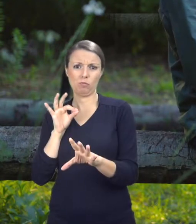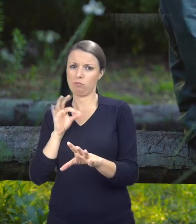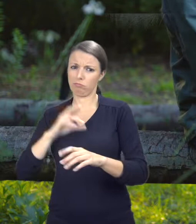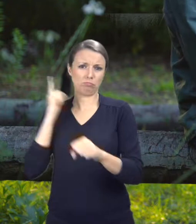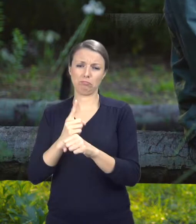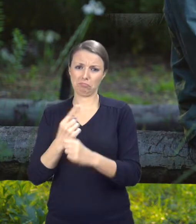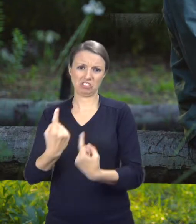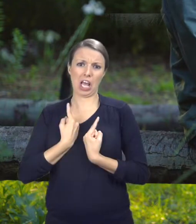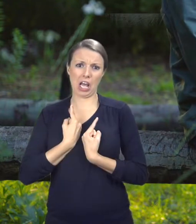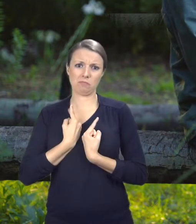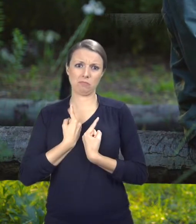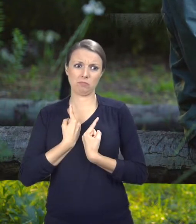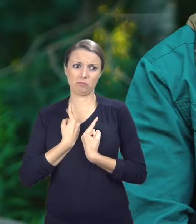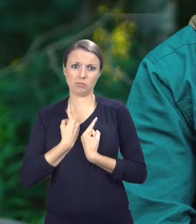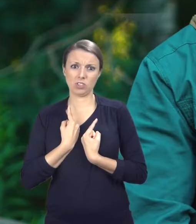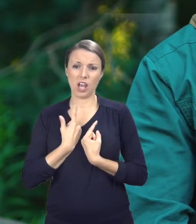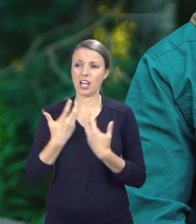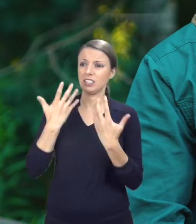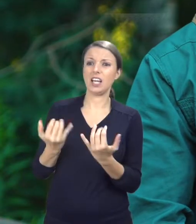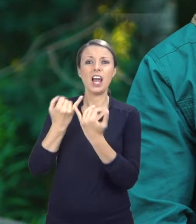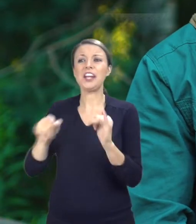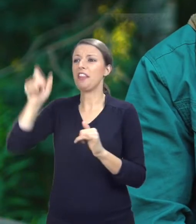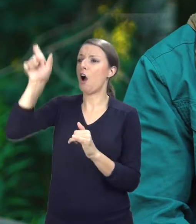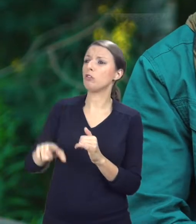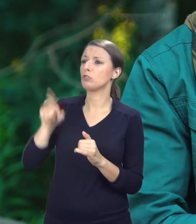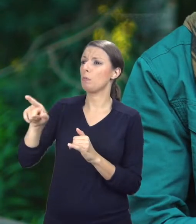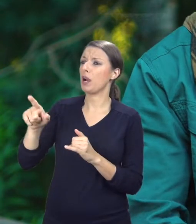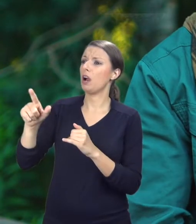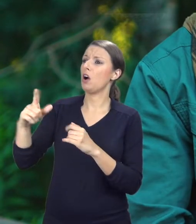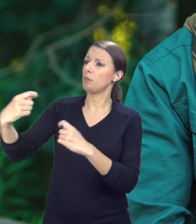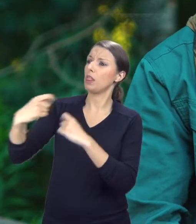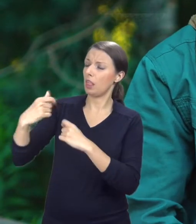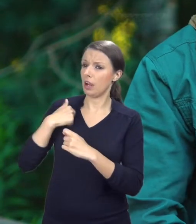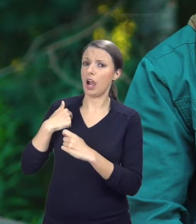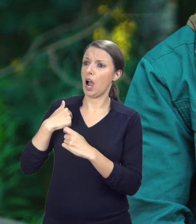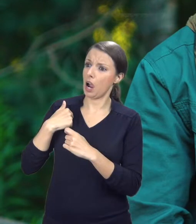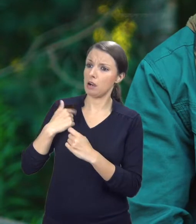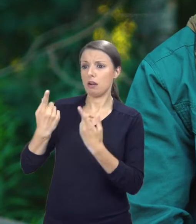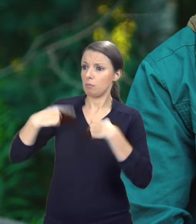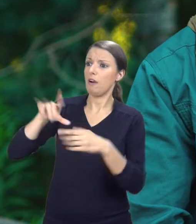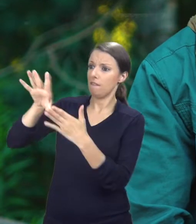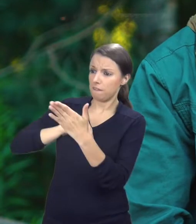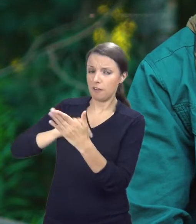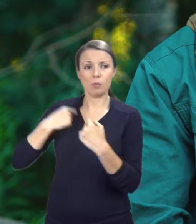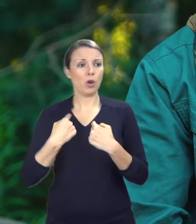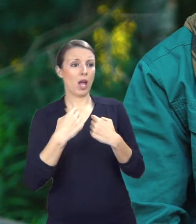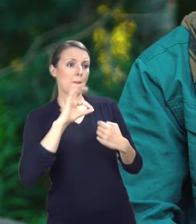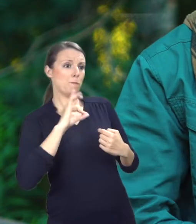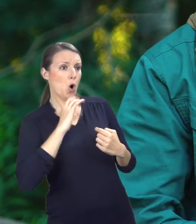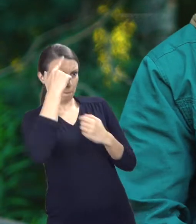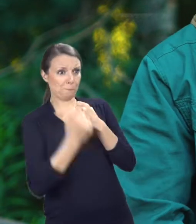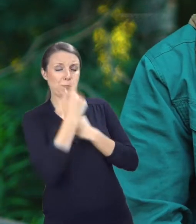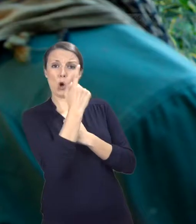chcę wdrażać ideę kogoś, czy ideę swoją. Poza tym nie zgadzałem się do końca ze światem, jaki wprowadzają